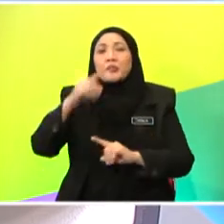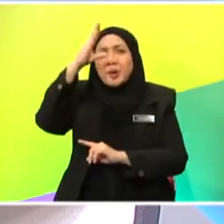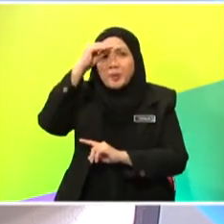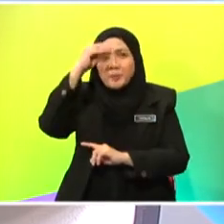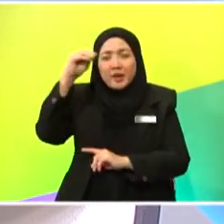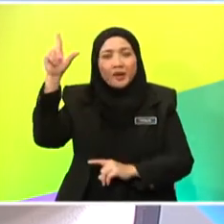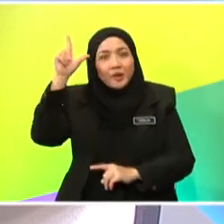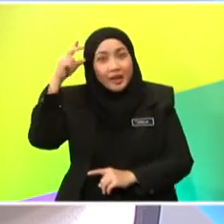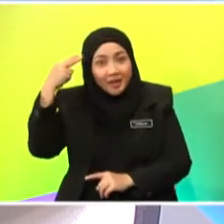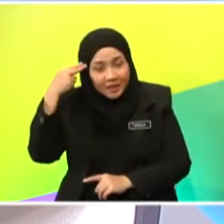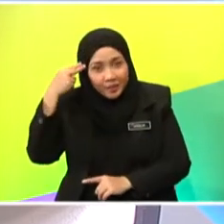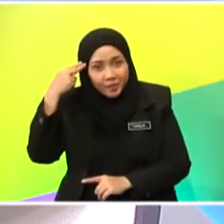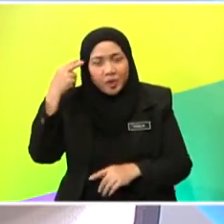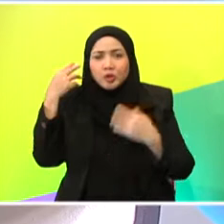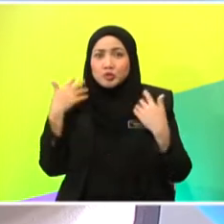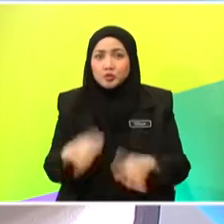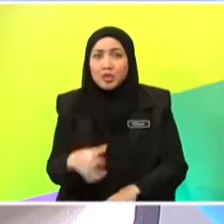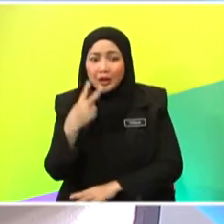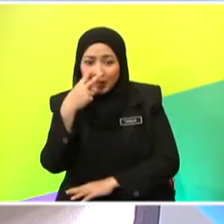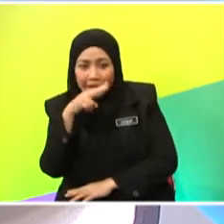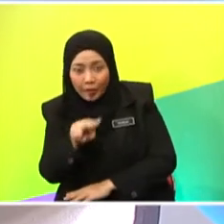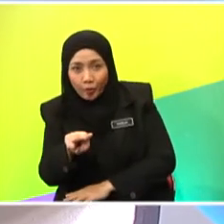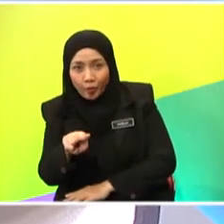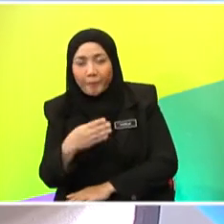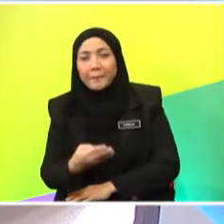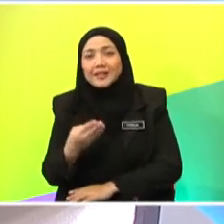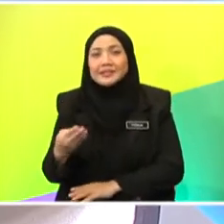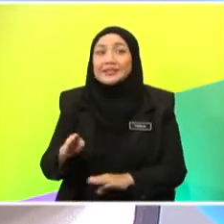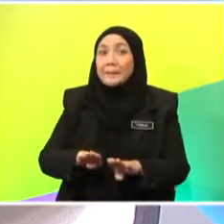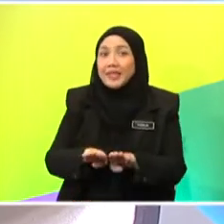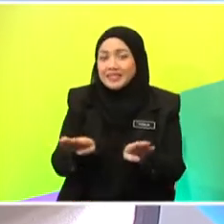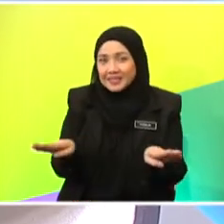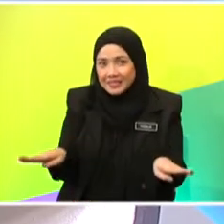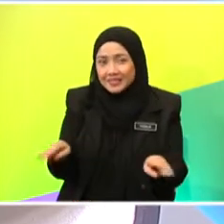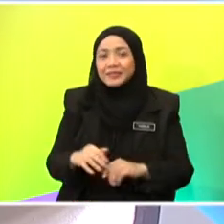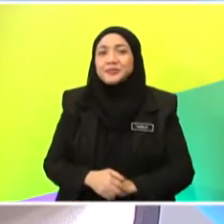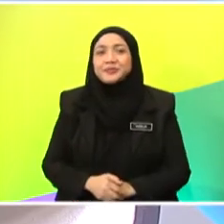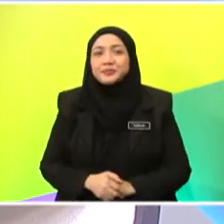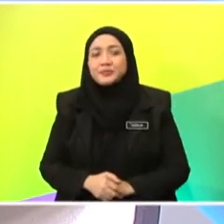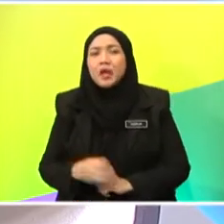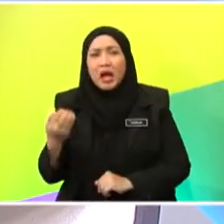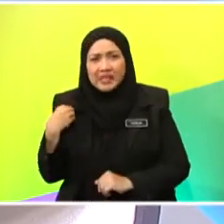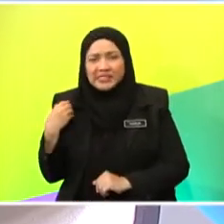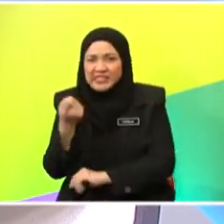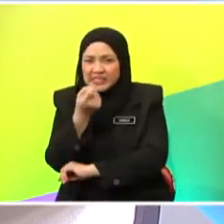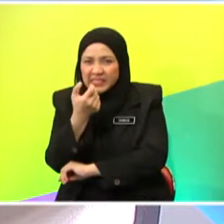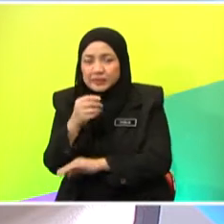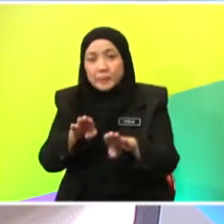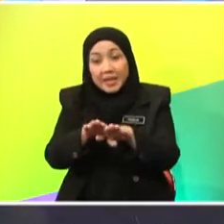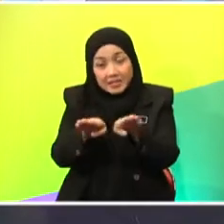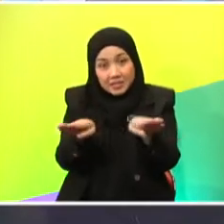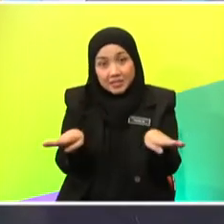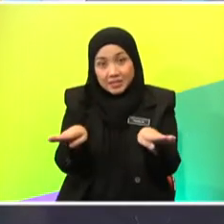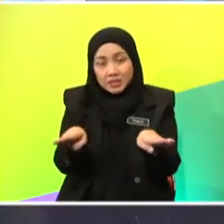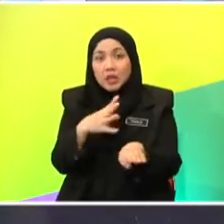Cia Cie cie baik untuk kali ini memang kita ada perbedaan sedikit Oh gitu utama kalau Hakim ditengok